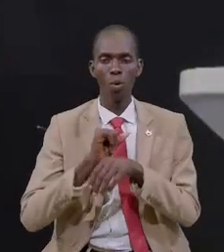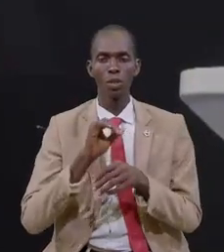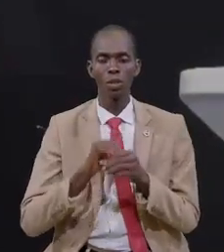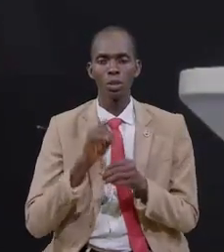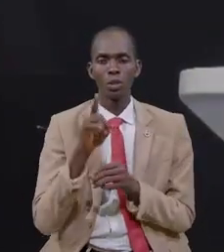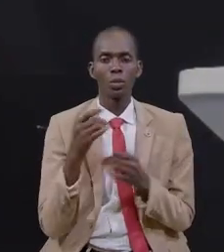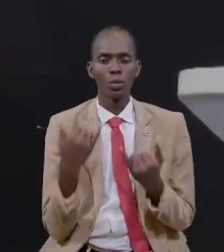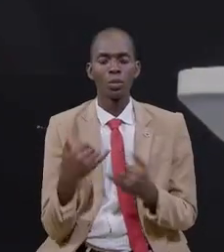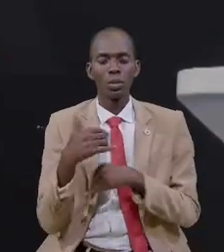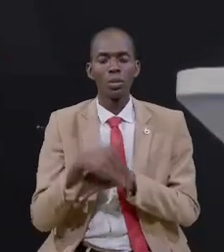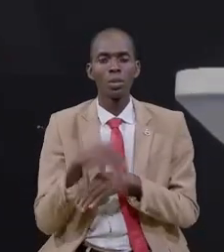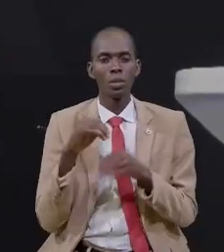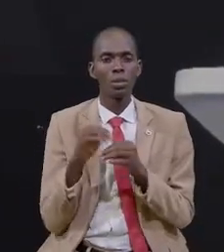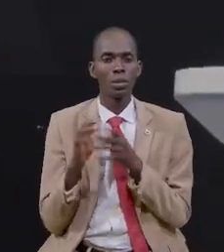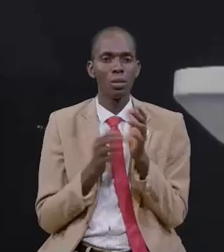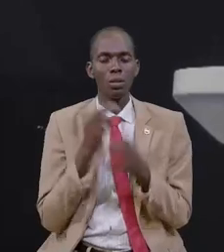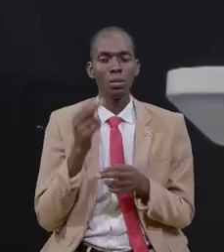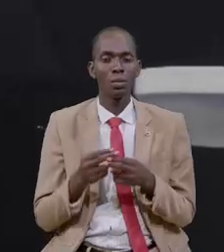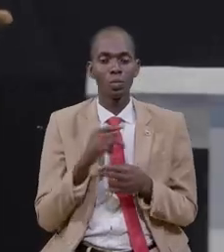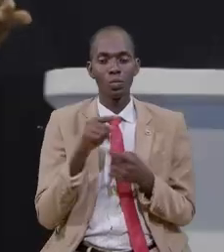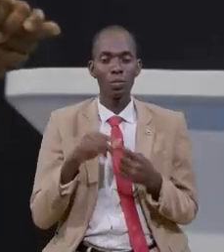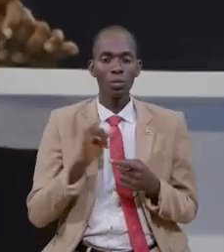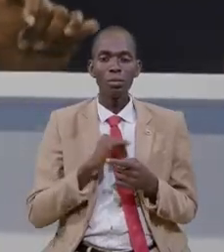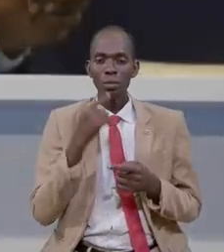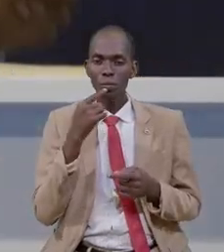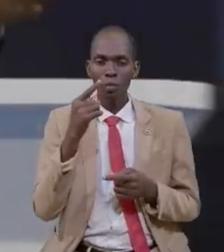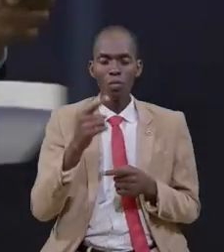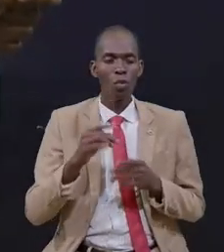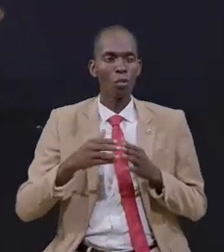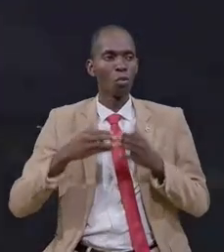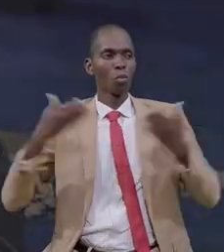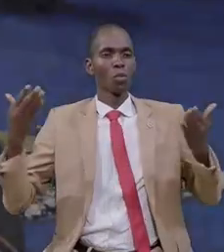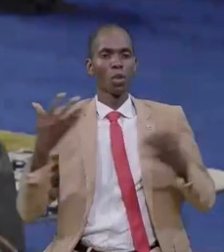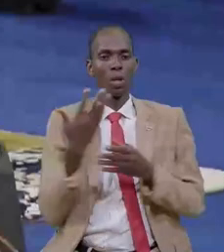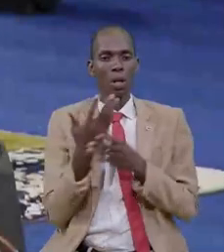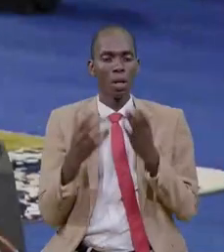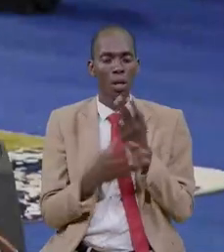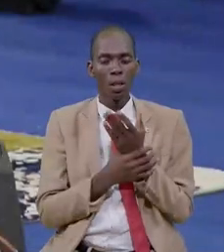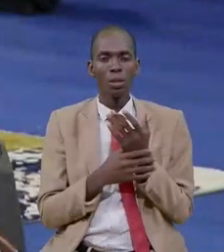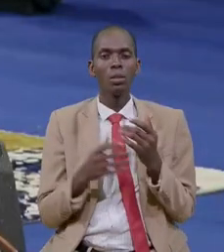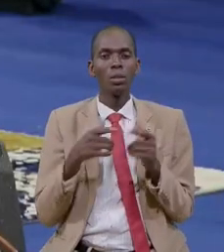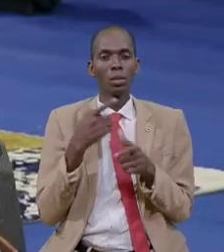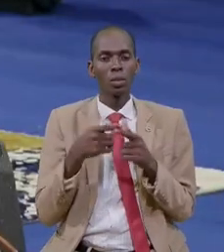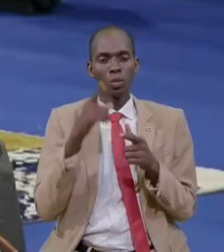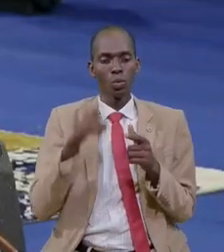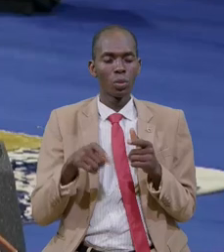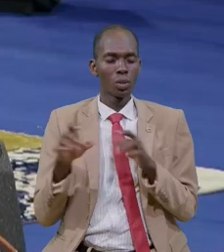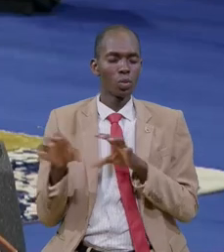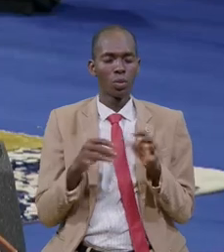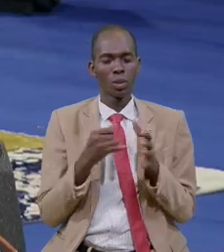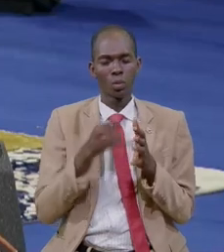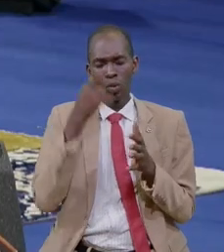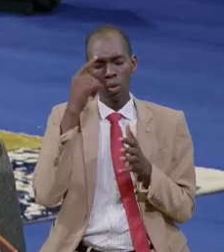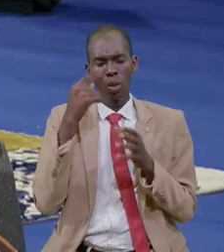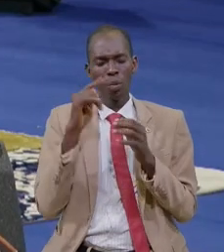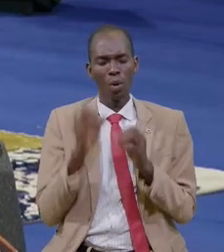je dis étends ta main, tu vas étendre tes mains parce que maintenant la puissance de Christ agira